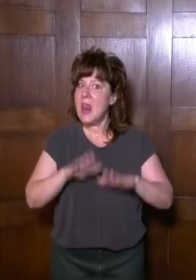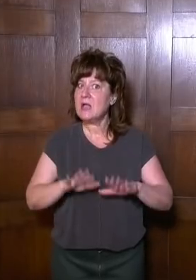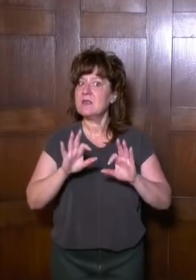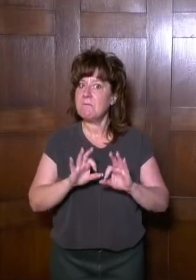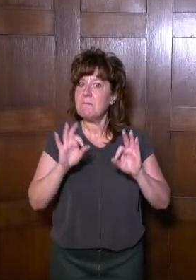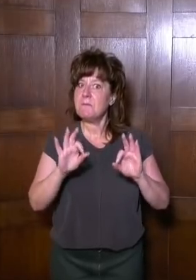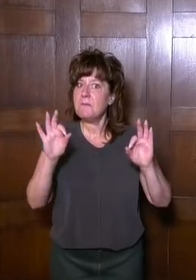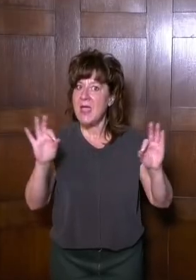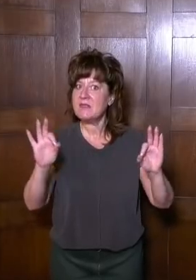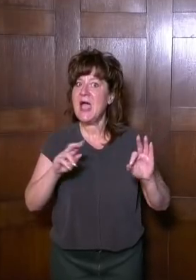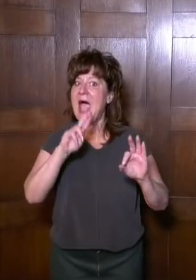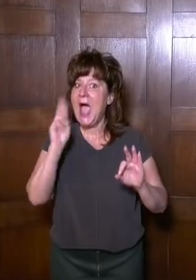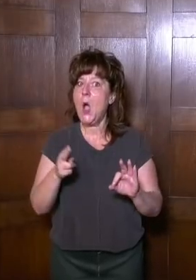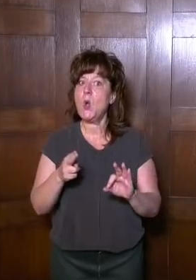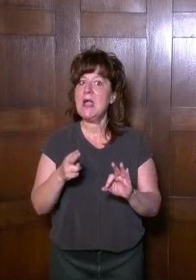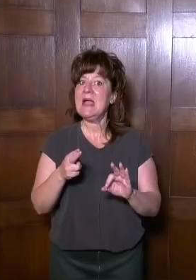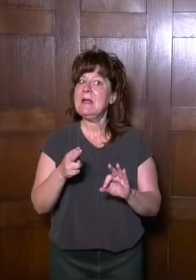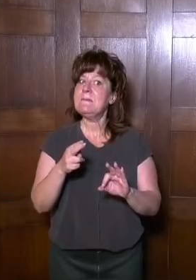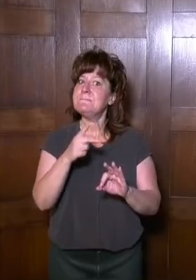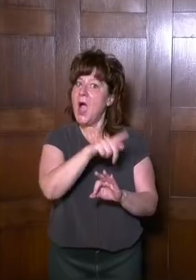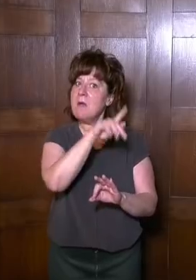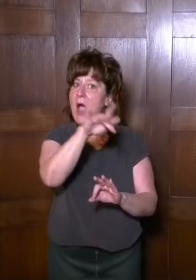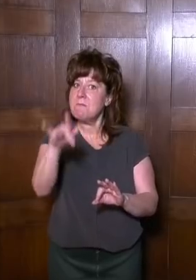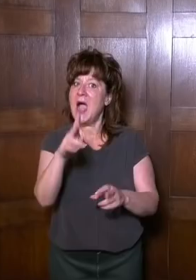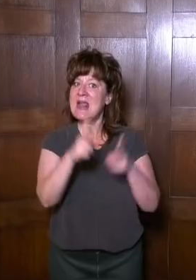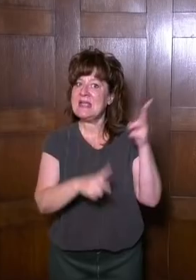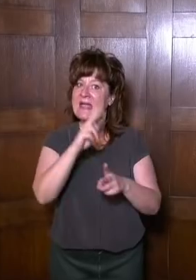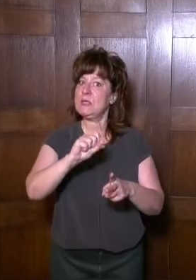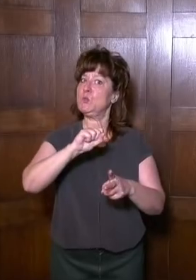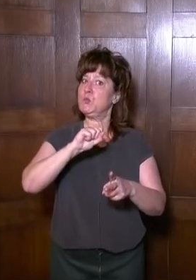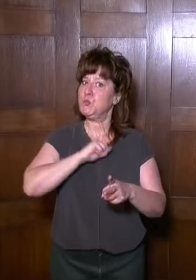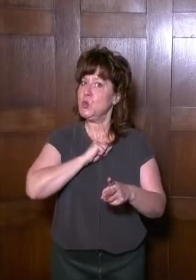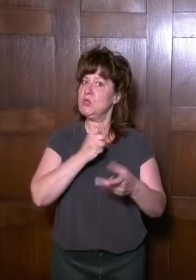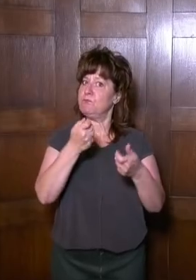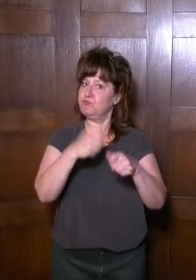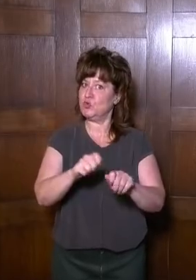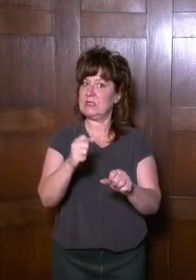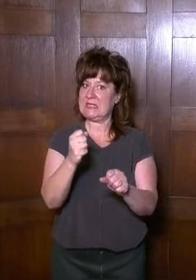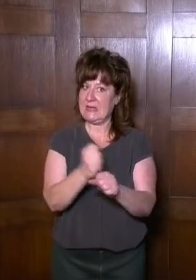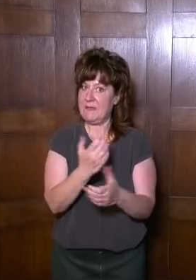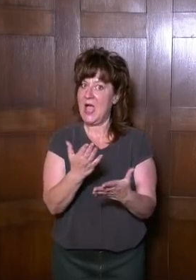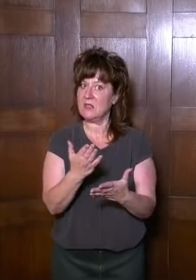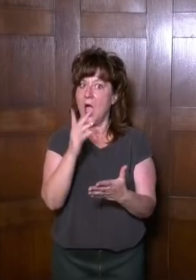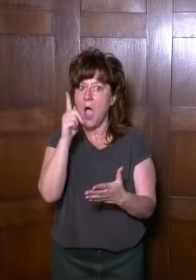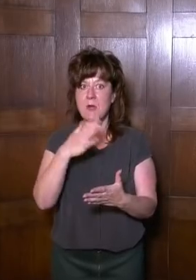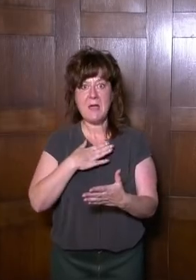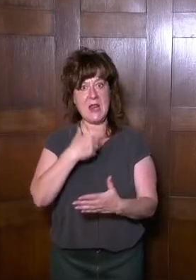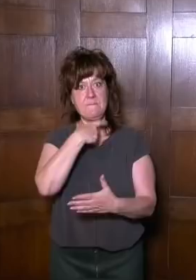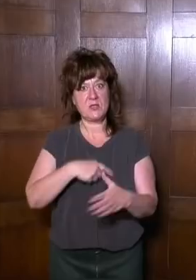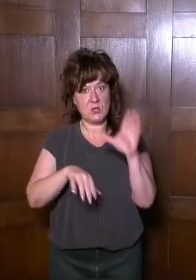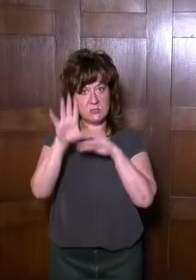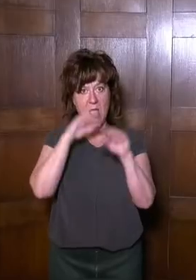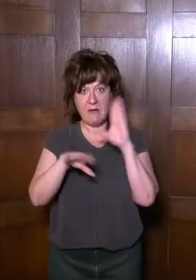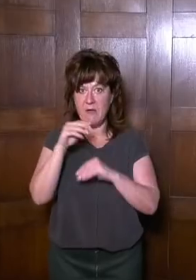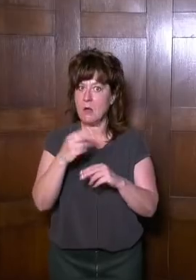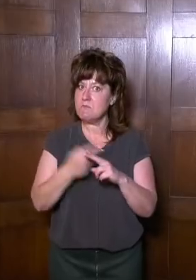gab auch durchaus mutige Gerichte, die dann Beschlüsse erlassen haben. Aber nichtsdestotrotz, das war also jetzt aus meiner direkten persönlichen Erfahrung,